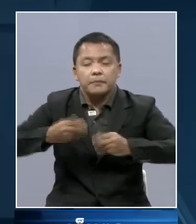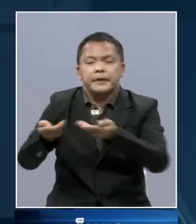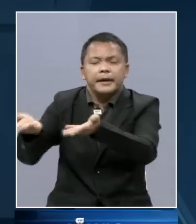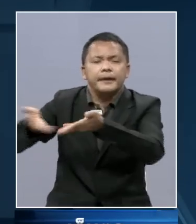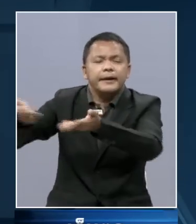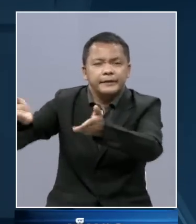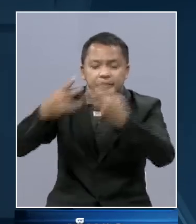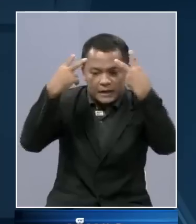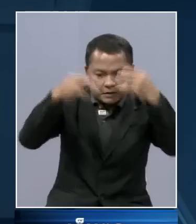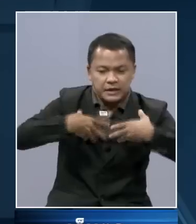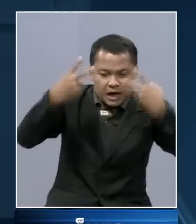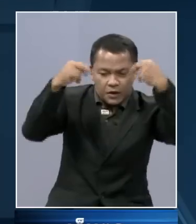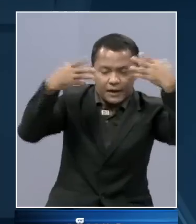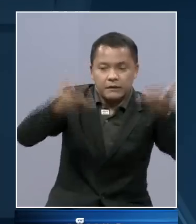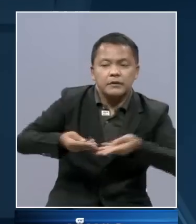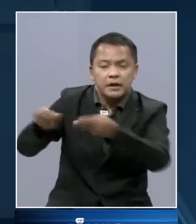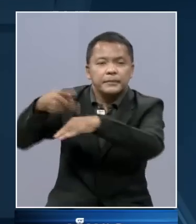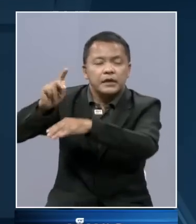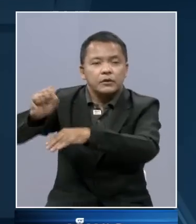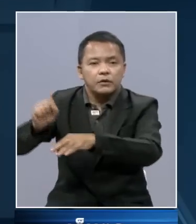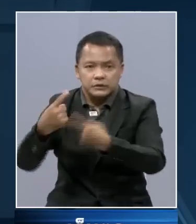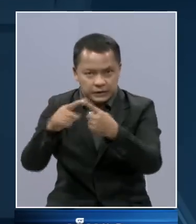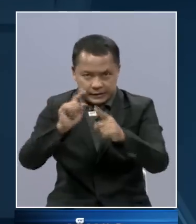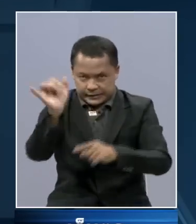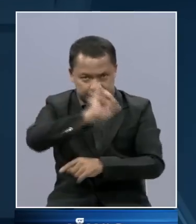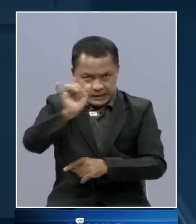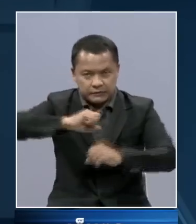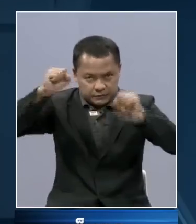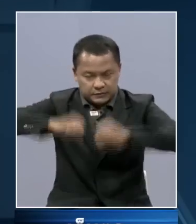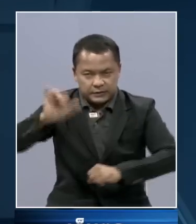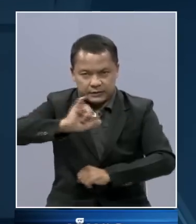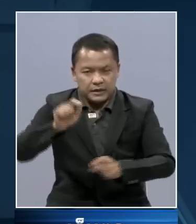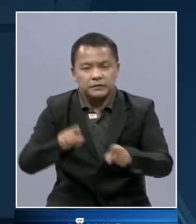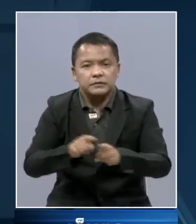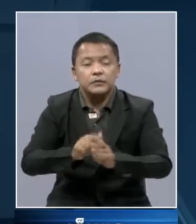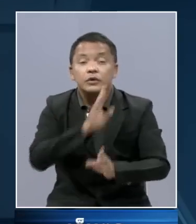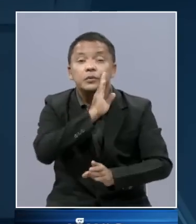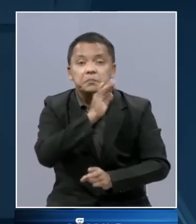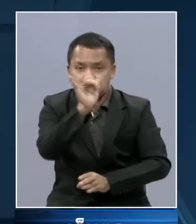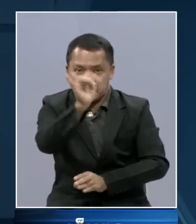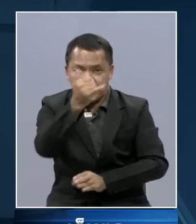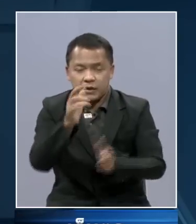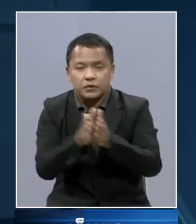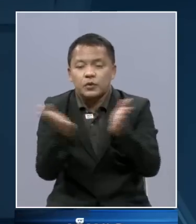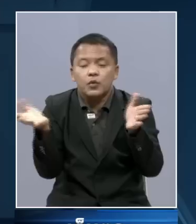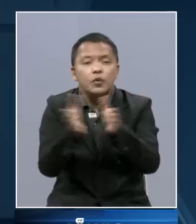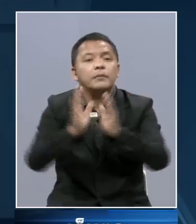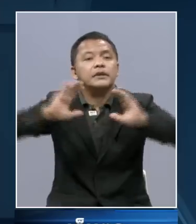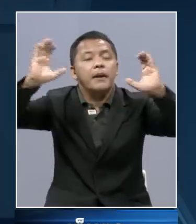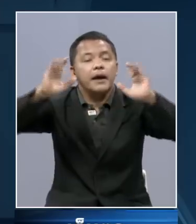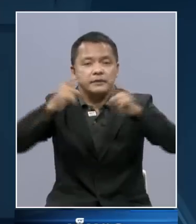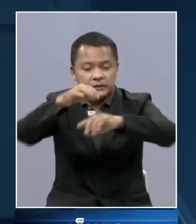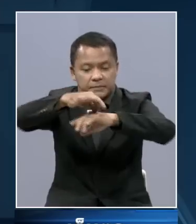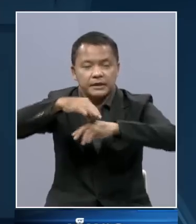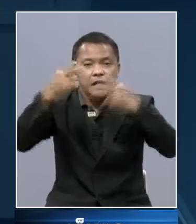เก้าอี้แล้วนะฮะได้นายกแล้วแต่ปรากฏว่าจริงๆมันยังไม่การันตีนะครับว่าท่านอาจจะเป็นแค่คนร่วมรัฐบาลไม่ได้ต